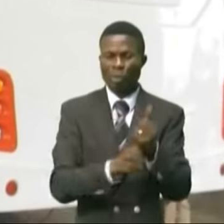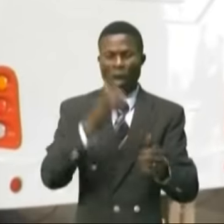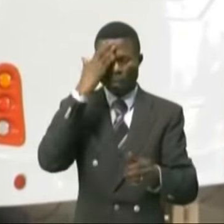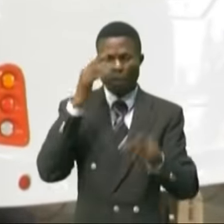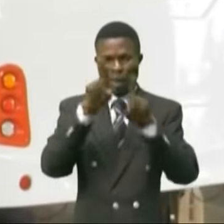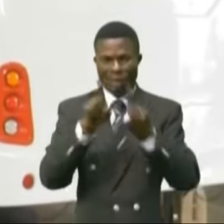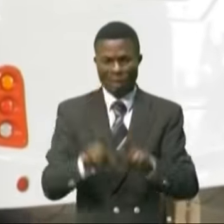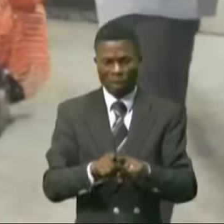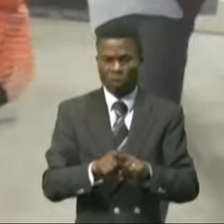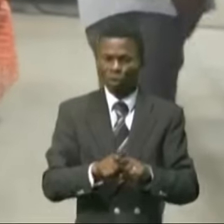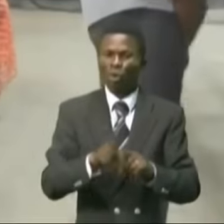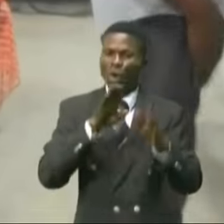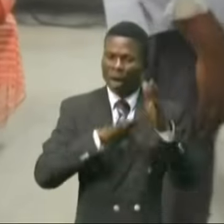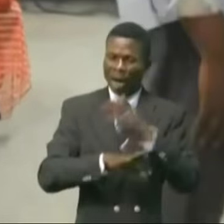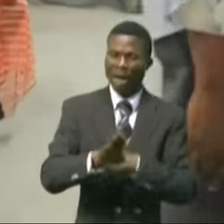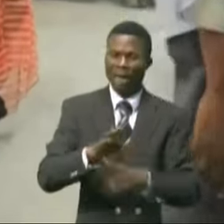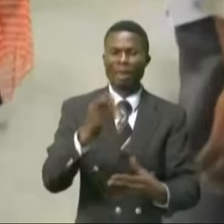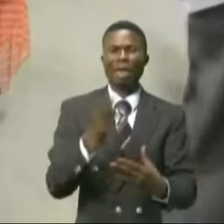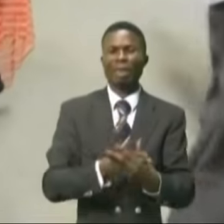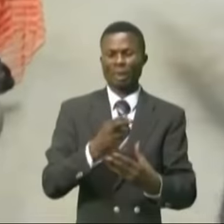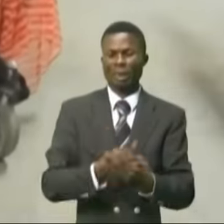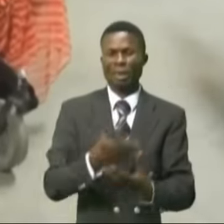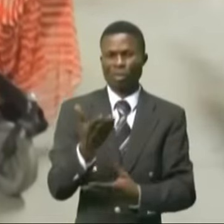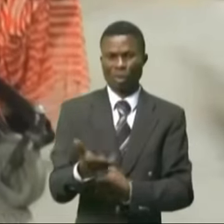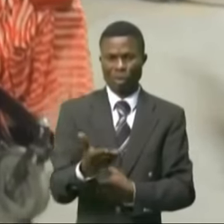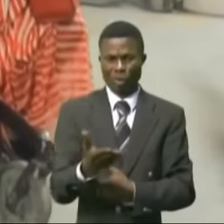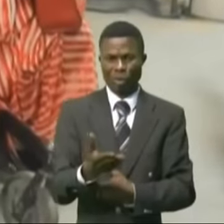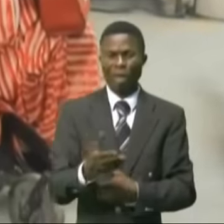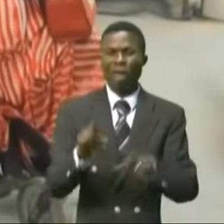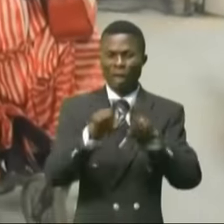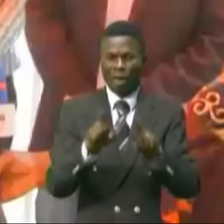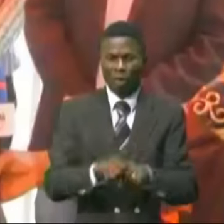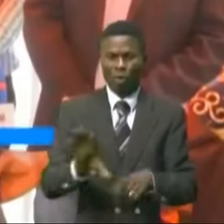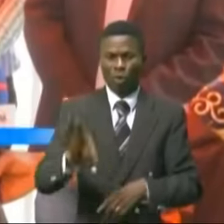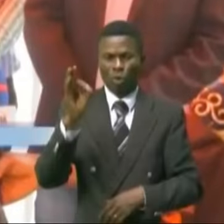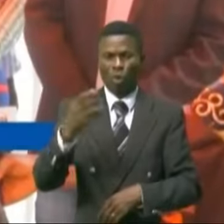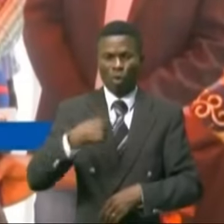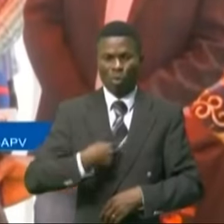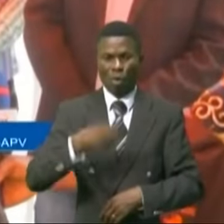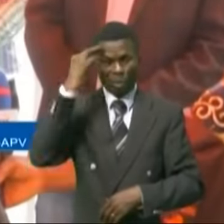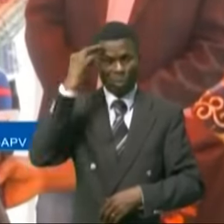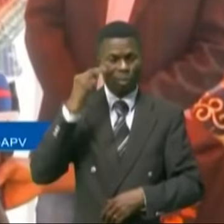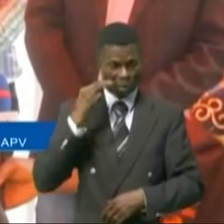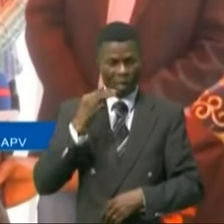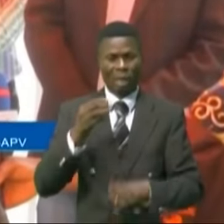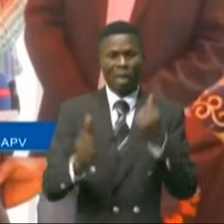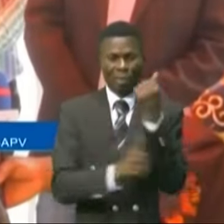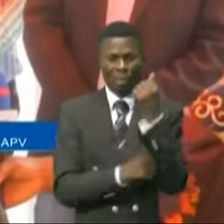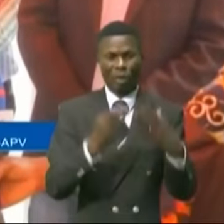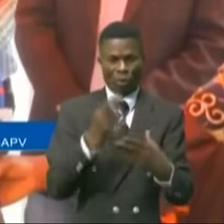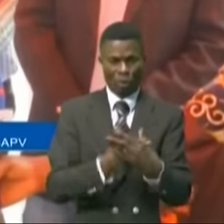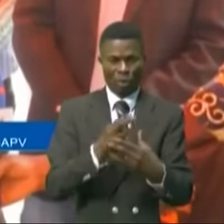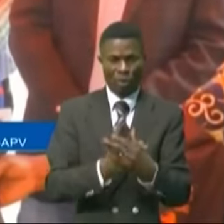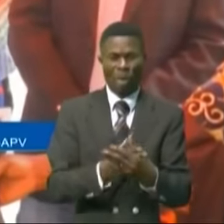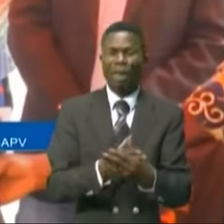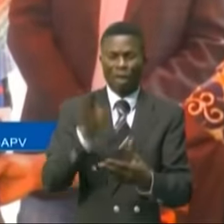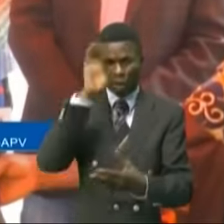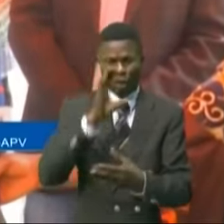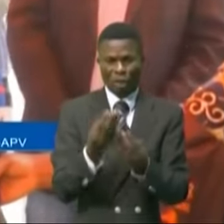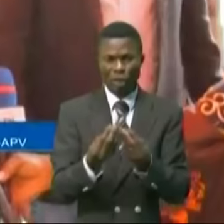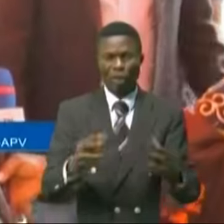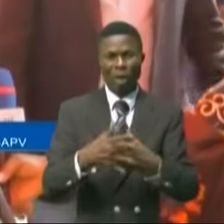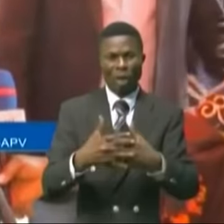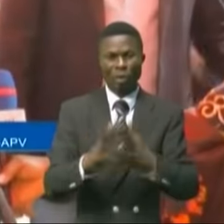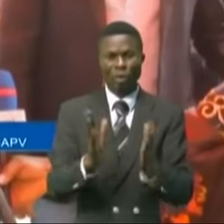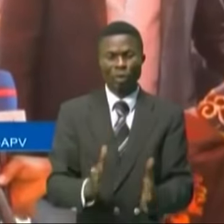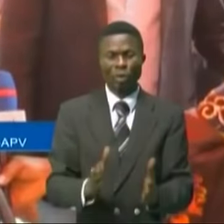de l'accessibilité des personnes avec handicap. J'en ai profité en tant que ministre du secteur du handicap pour négocier un